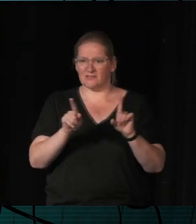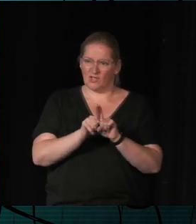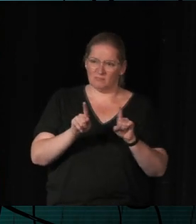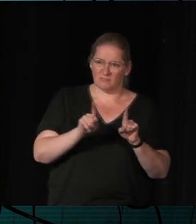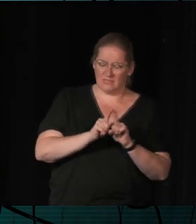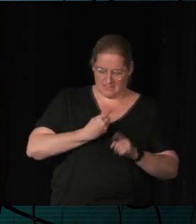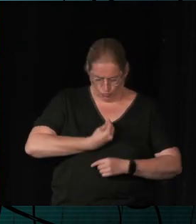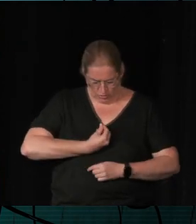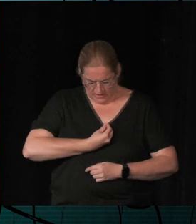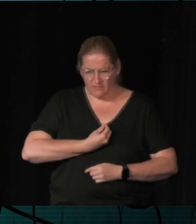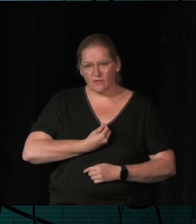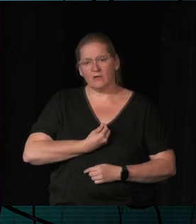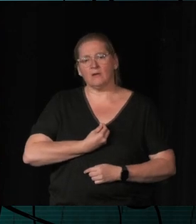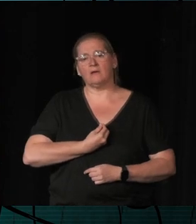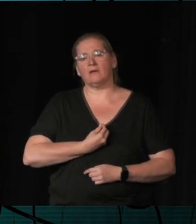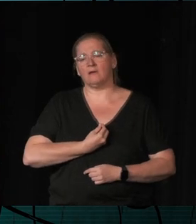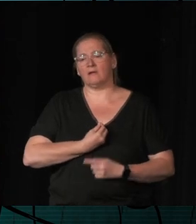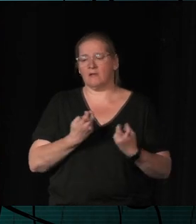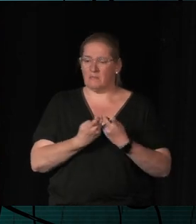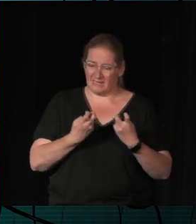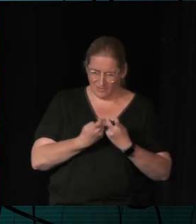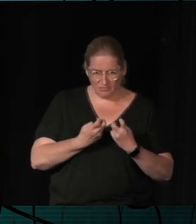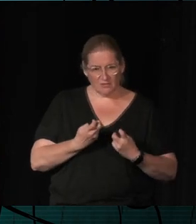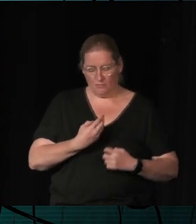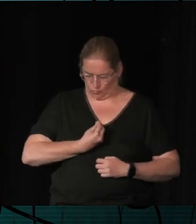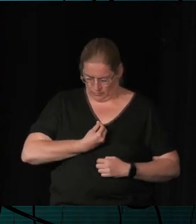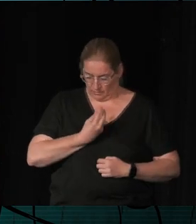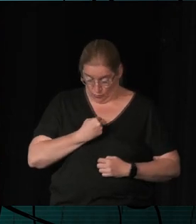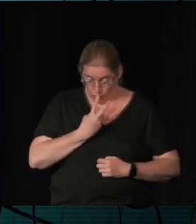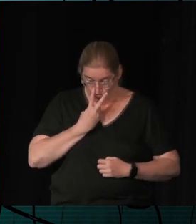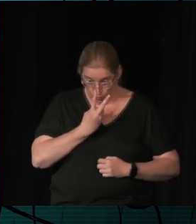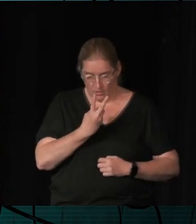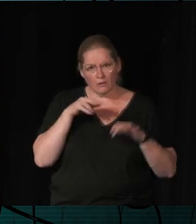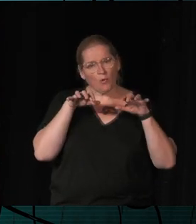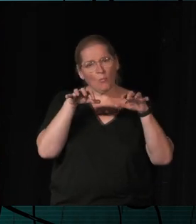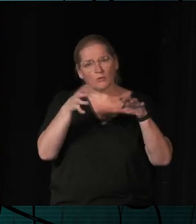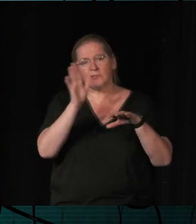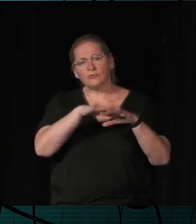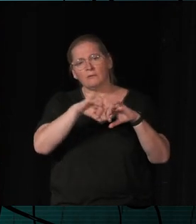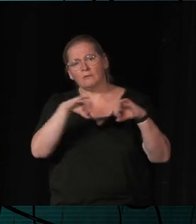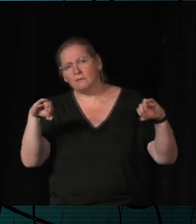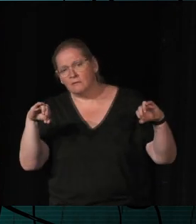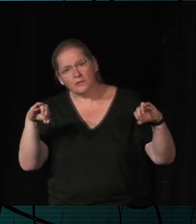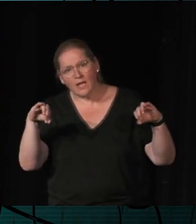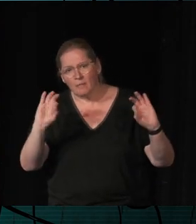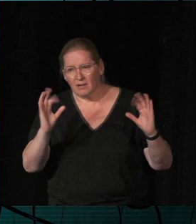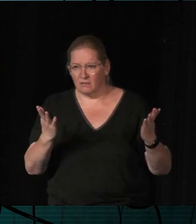subjectif. C'est-à-dire qu'effectivement, il y a un monstre, mais est-ce que littéralement il y a un monstre? Tu vois, on peut facilement comprendre qu'il n'y en a